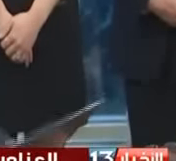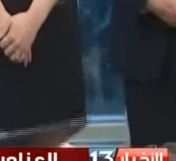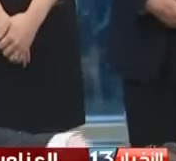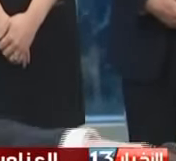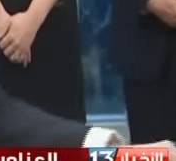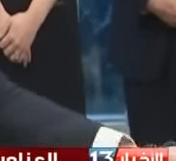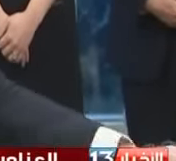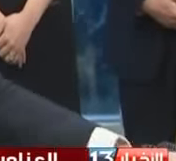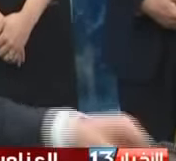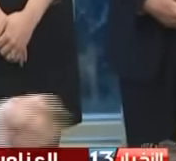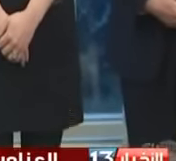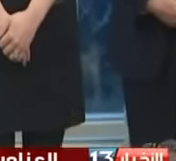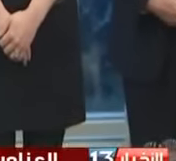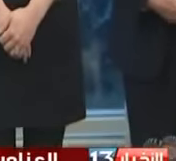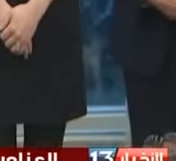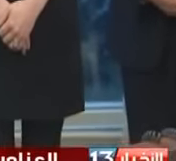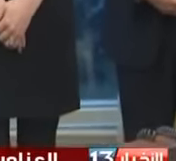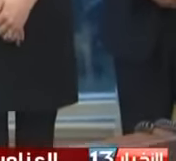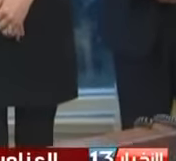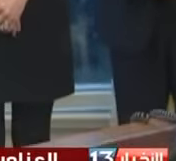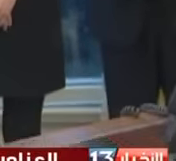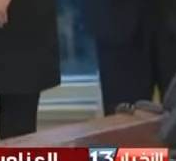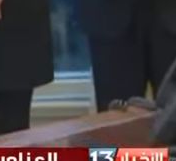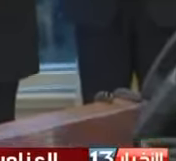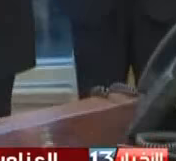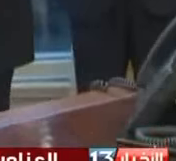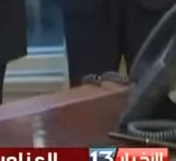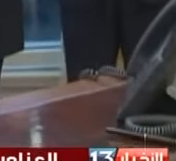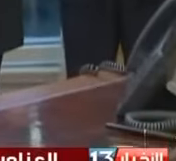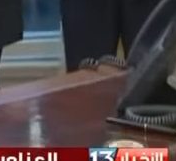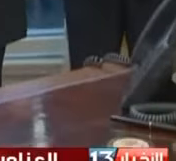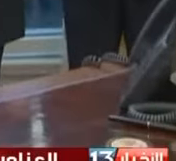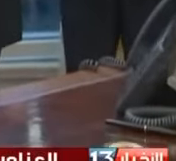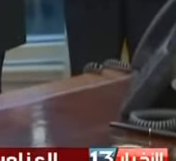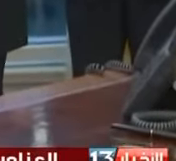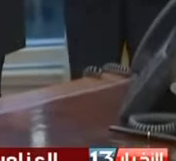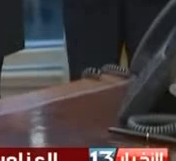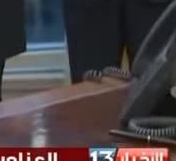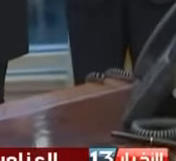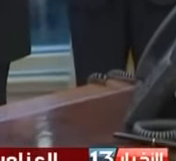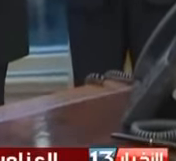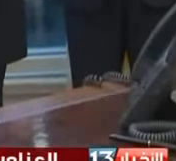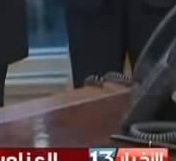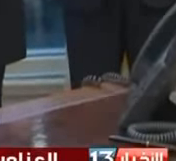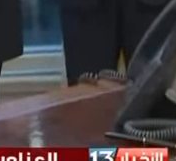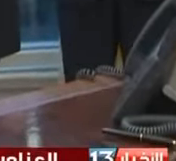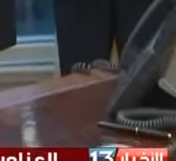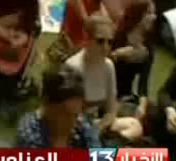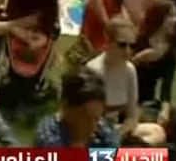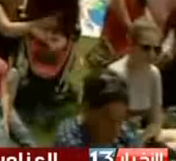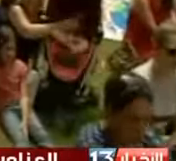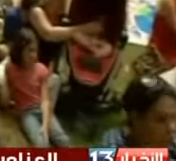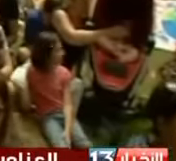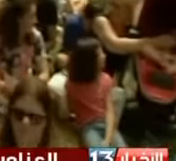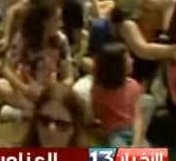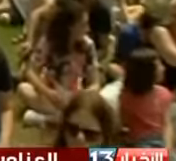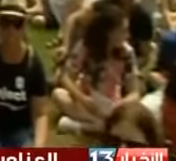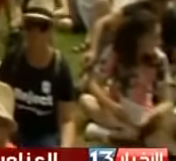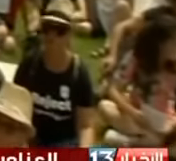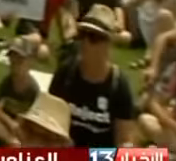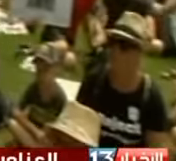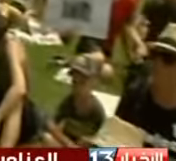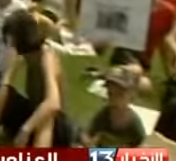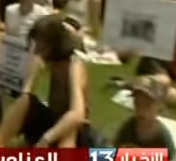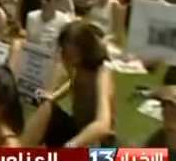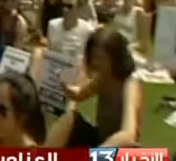القضاء الفيدرالي الأمريكي يعلق العمل بمرسوم الرئيس الأمريكي دونالد ترامب الخاص بالهجرة إلى الولايات المتحدة